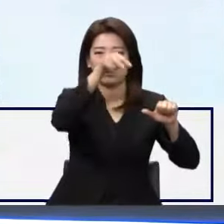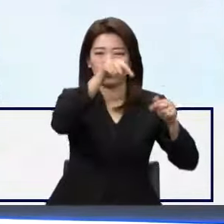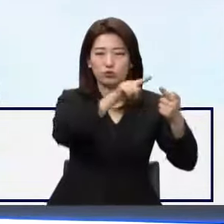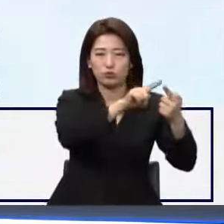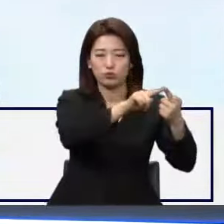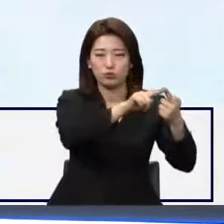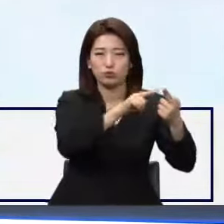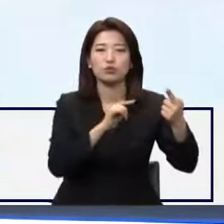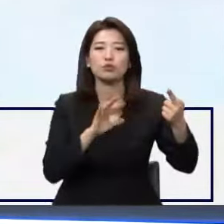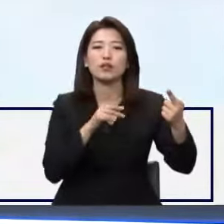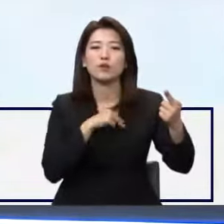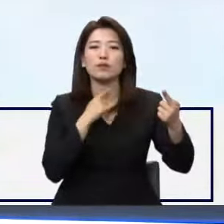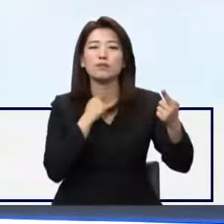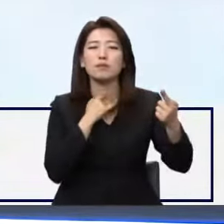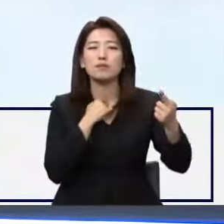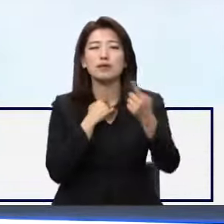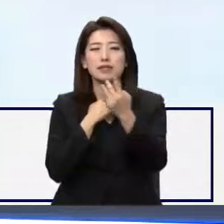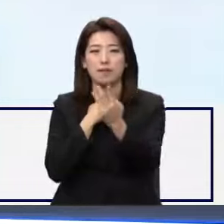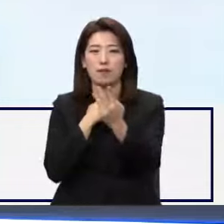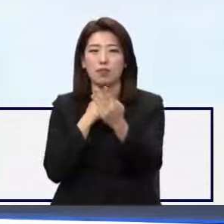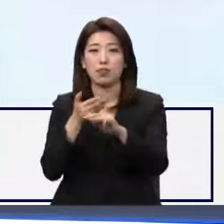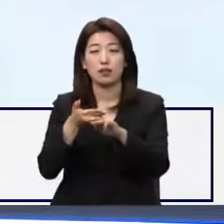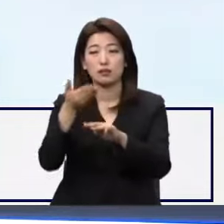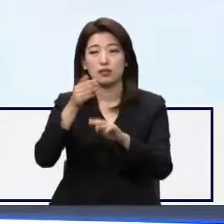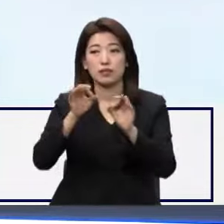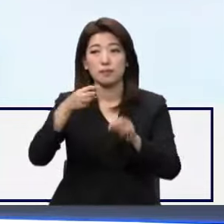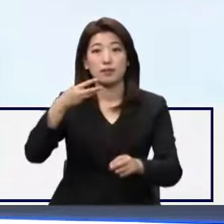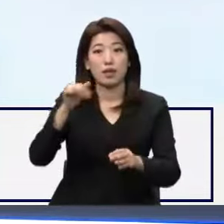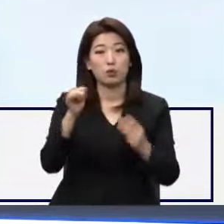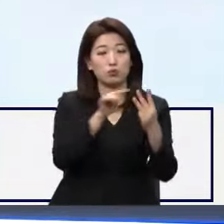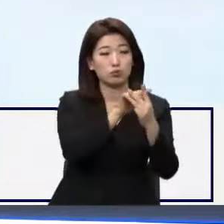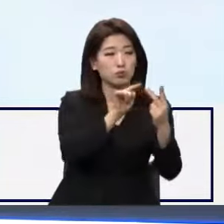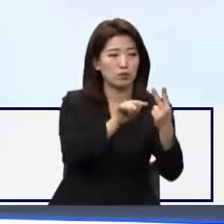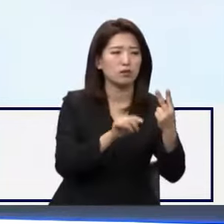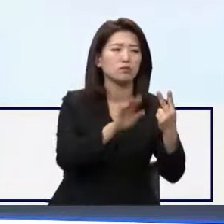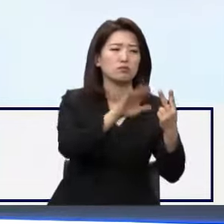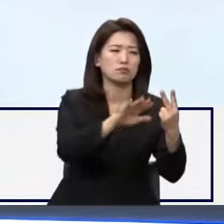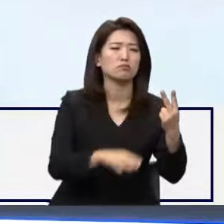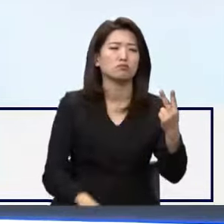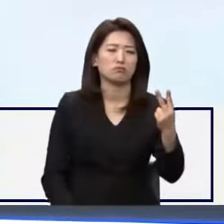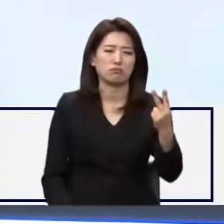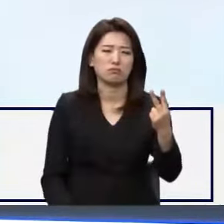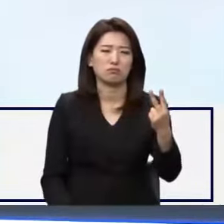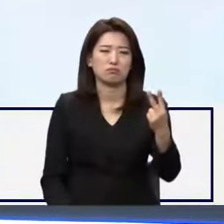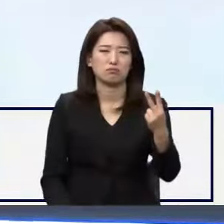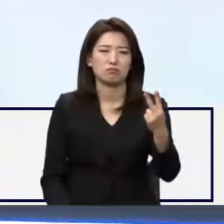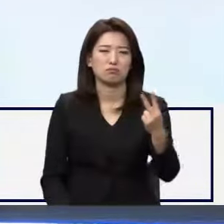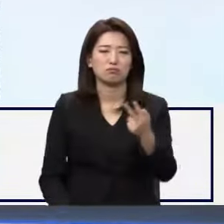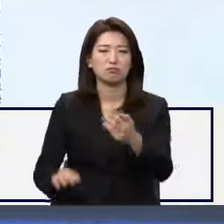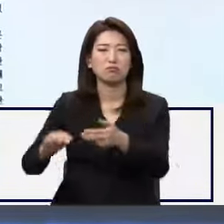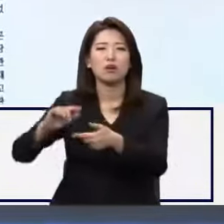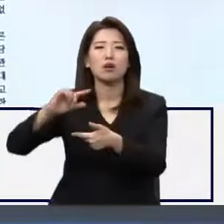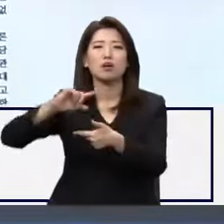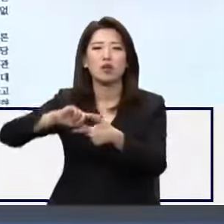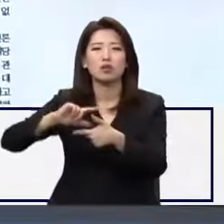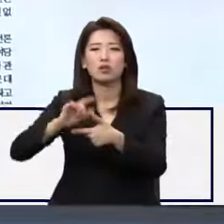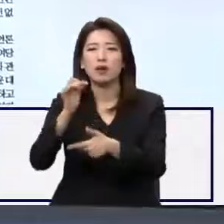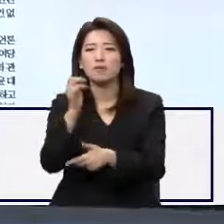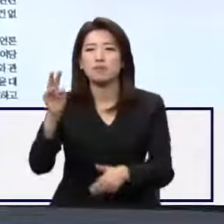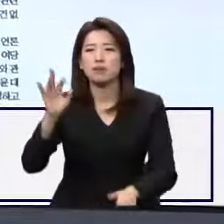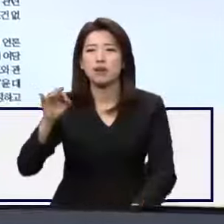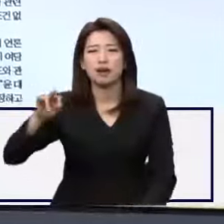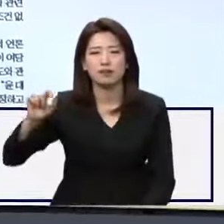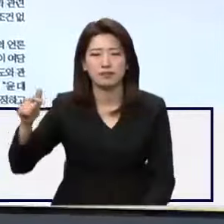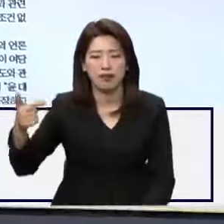보니까 오선 서병수 의원 삼성 김태 의원한테 낙동강전선 출마를 요청했다는 거죠